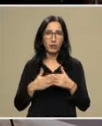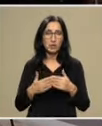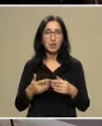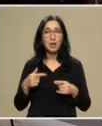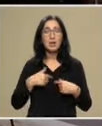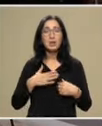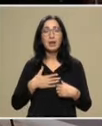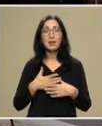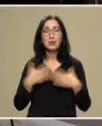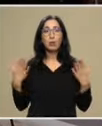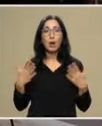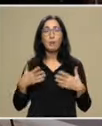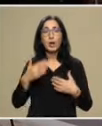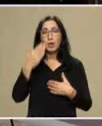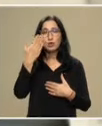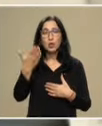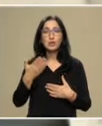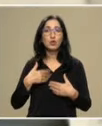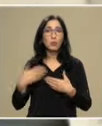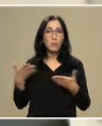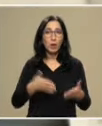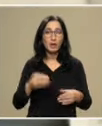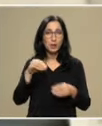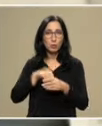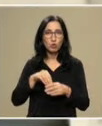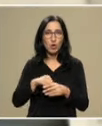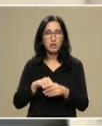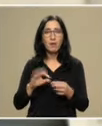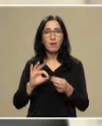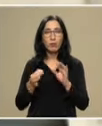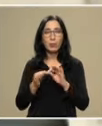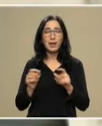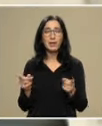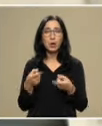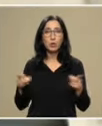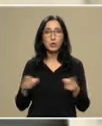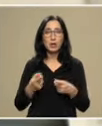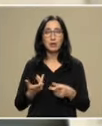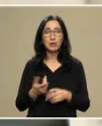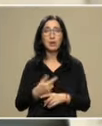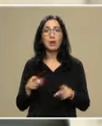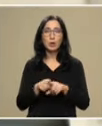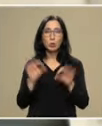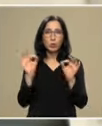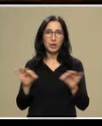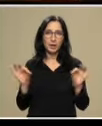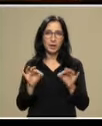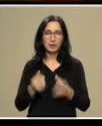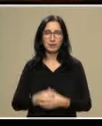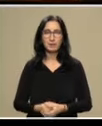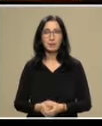И сега, че за мен е огромна чест, че госпожа Влайкова ме покани да участвам в юбилейния концерт, не само като хорист, но и като